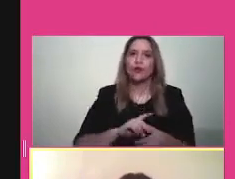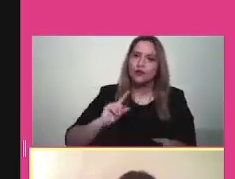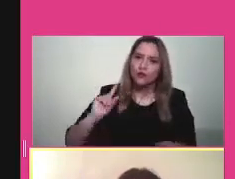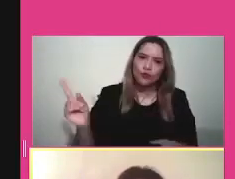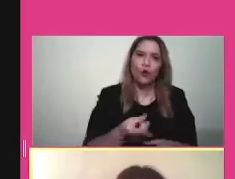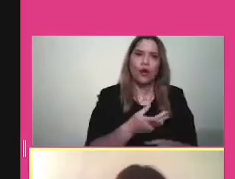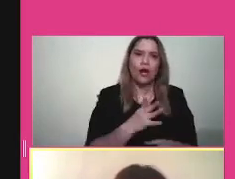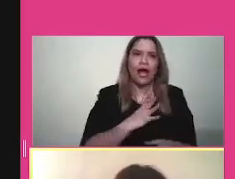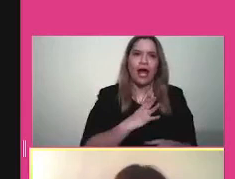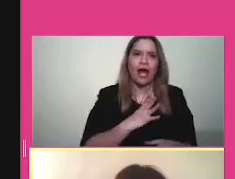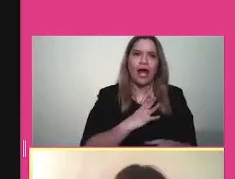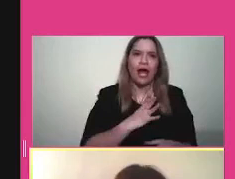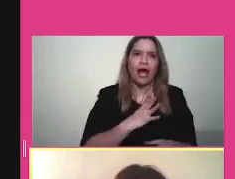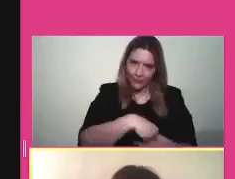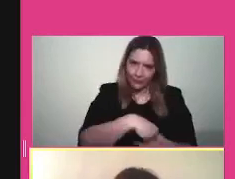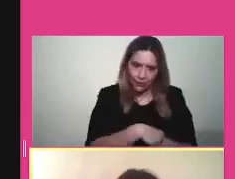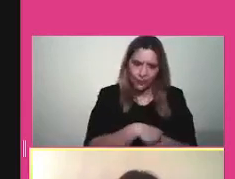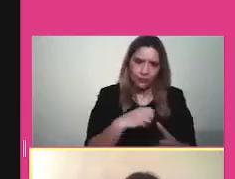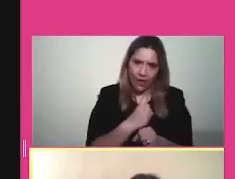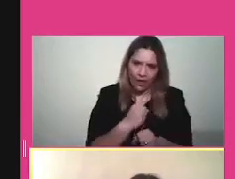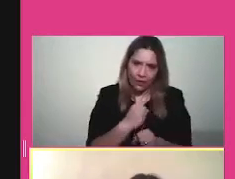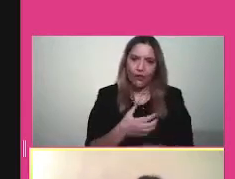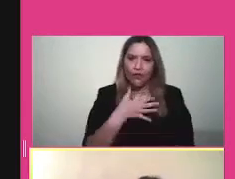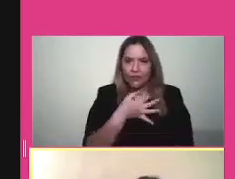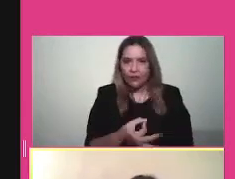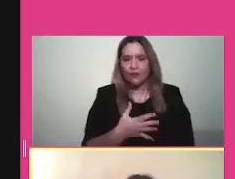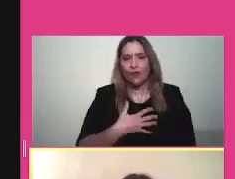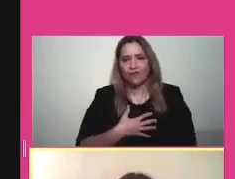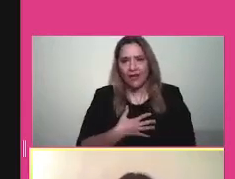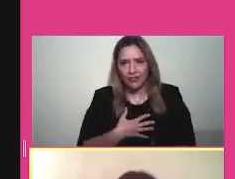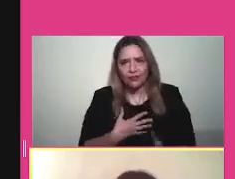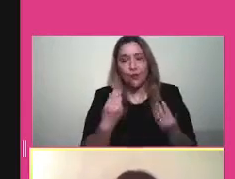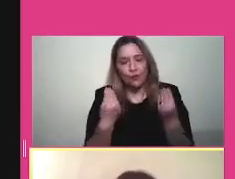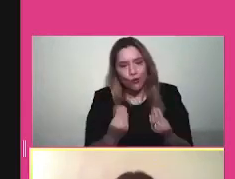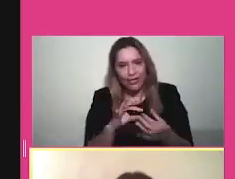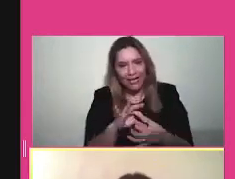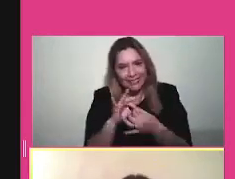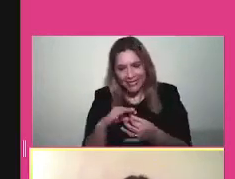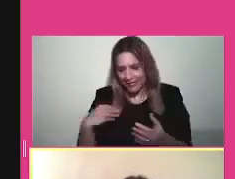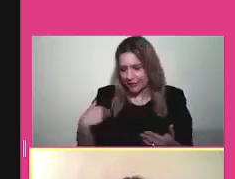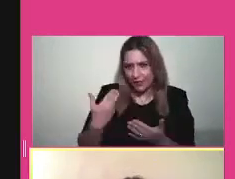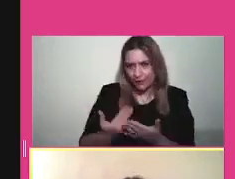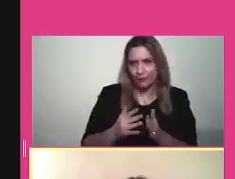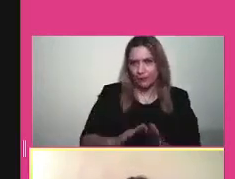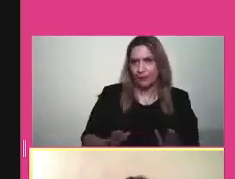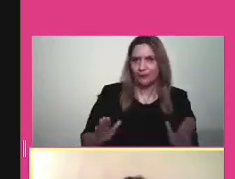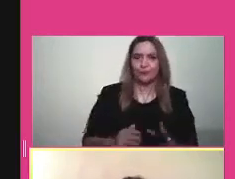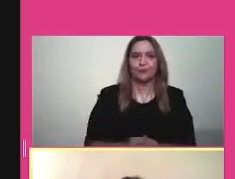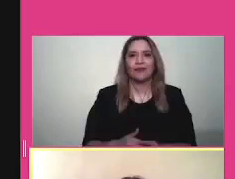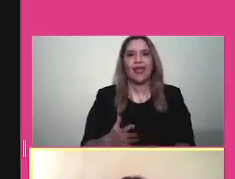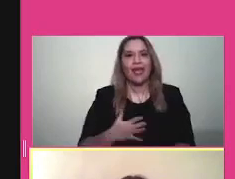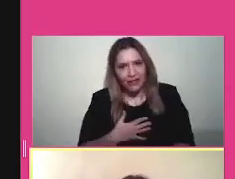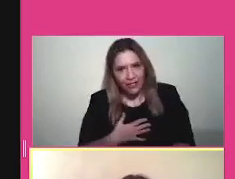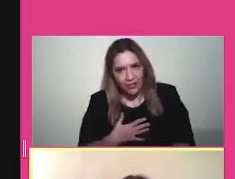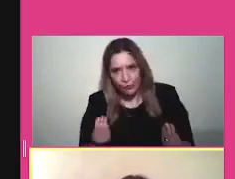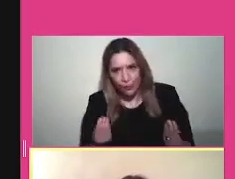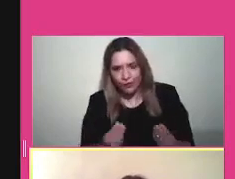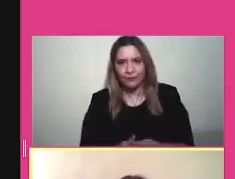συντελεστές του έργου και να ευχαριστήσω για την πολύ καλή συνεργασία που είχαμε μέχρι και τώρα. Σας ευχαριστώ